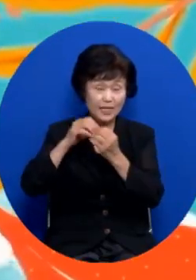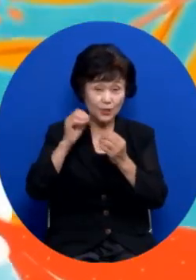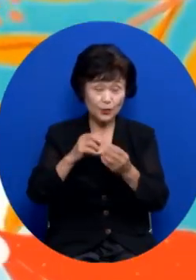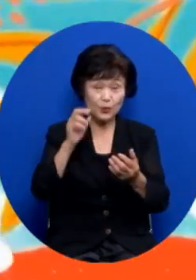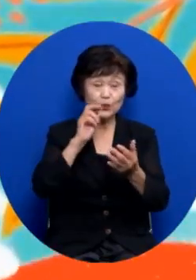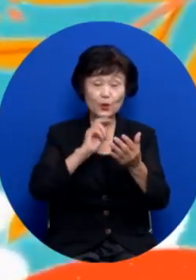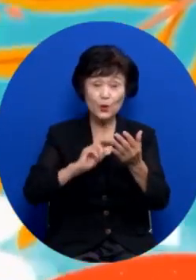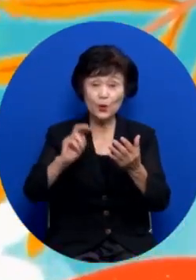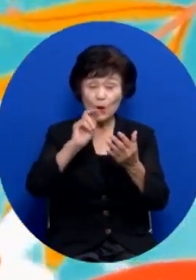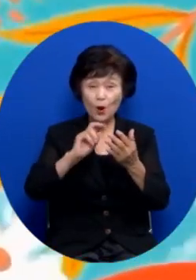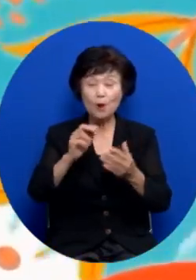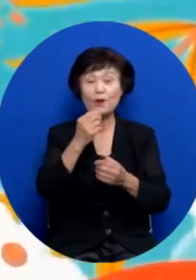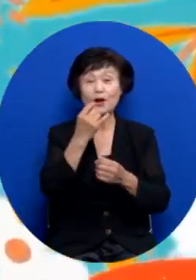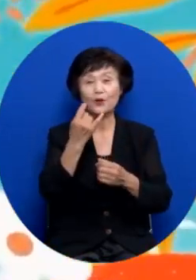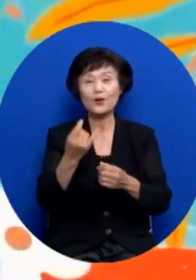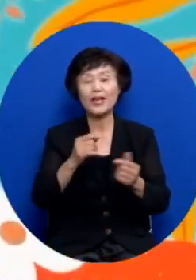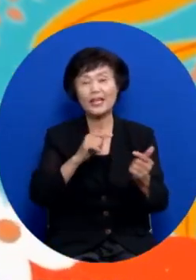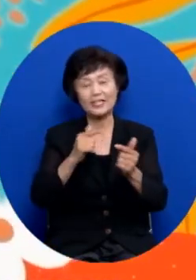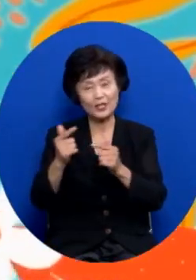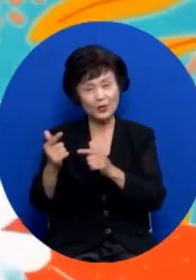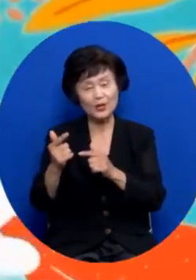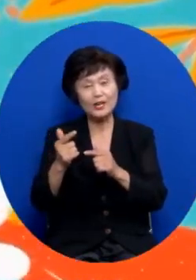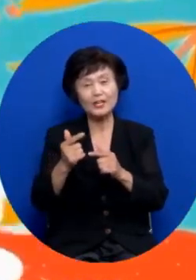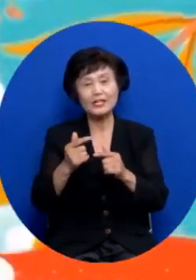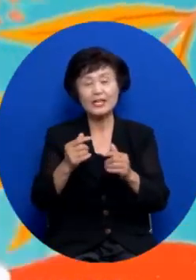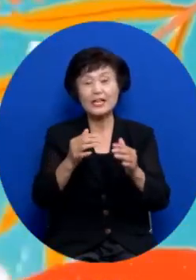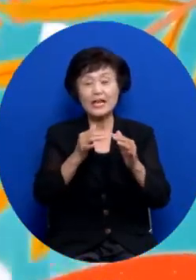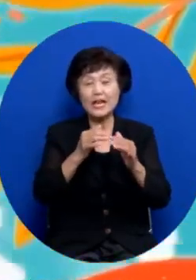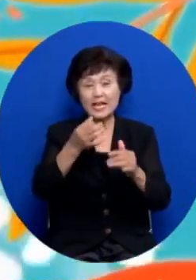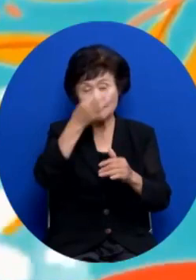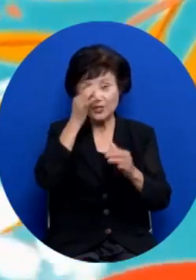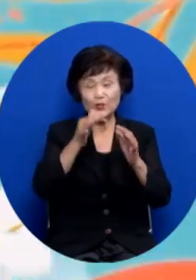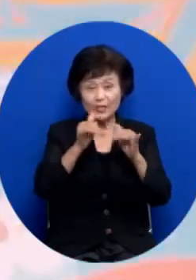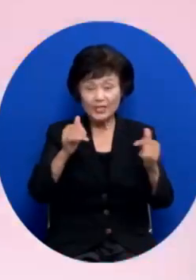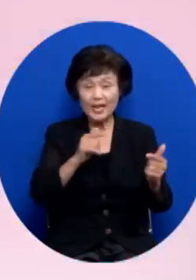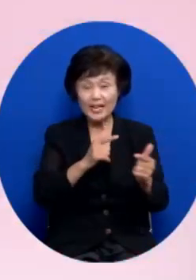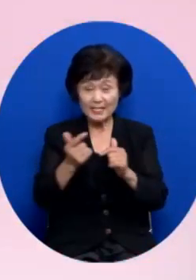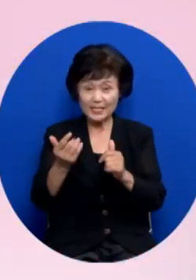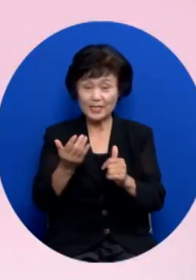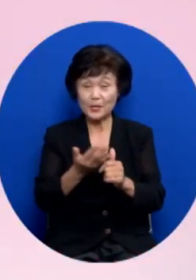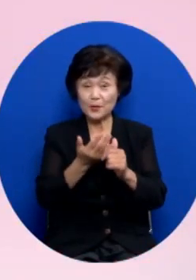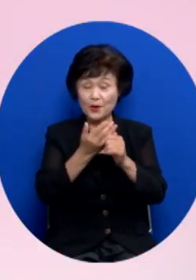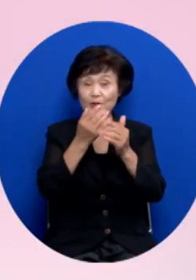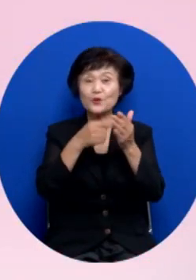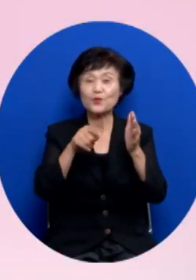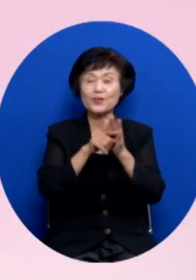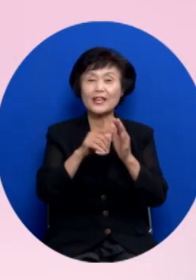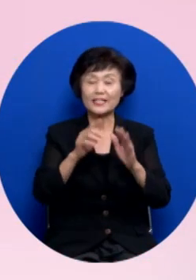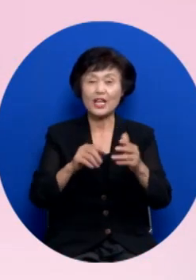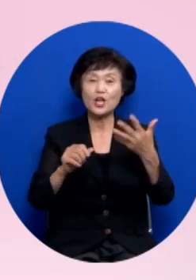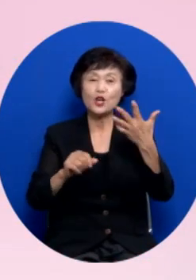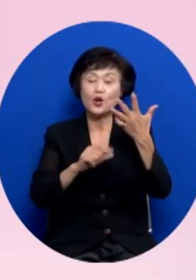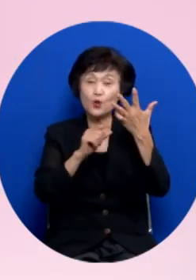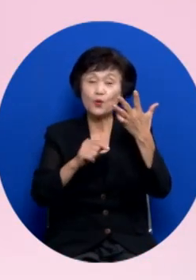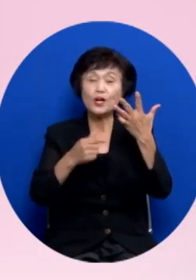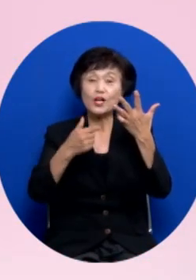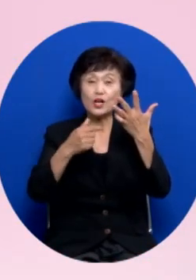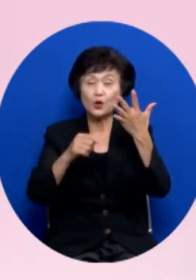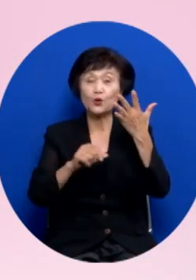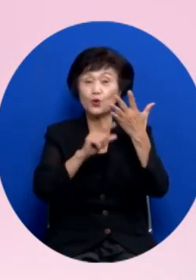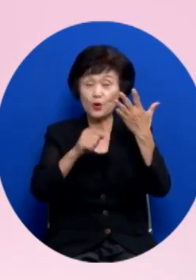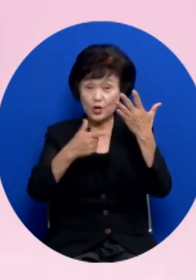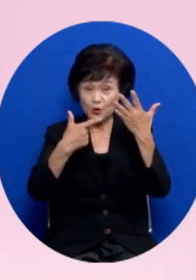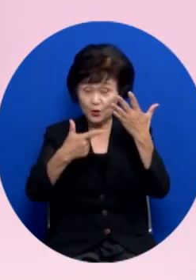미래한국교회 국악 분야 인재육성을 위한 대회입니다 참가희망자는 5년 7일부터 9월 1일까지 접수가 가능하며